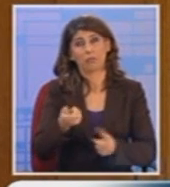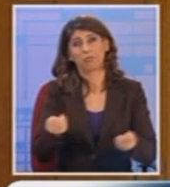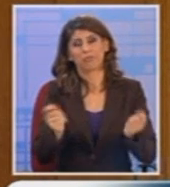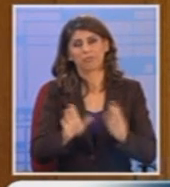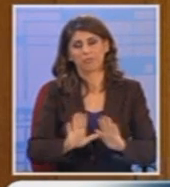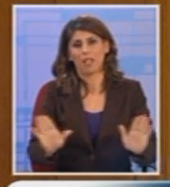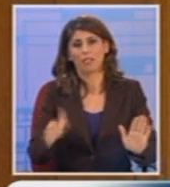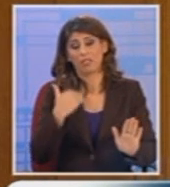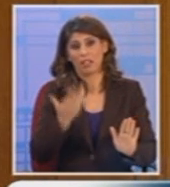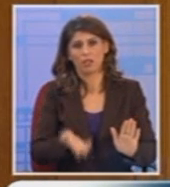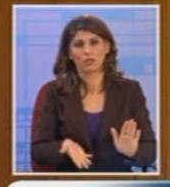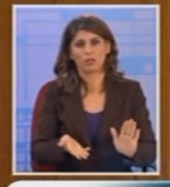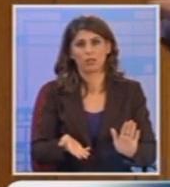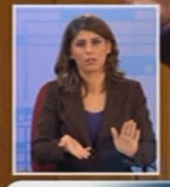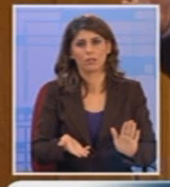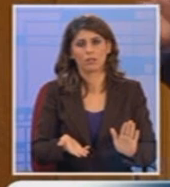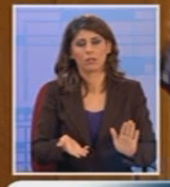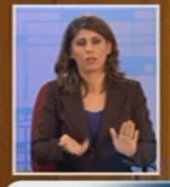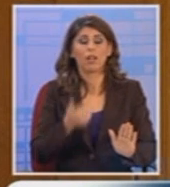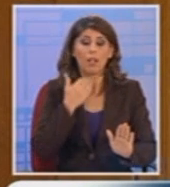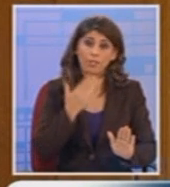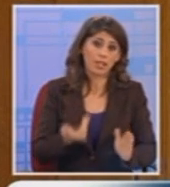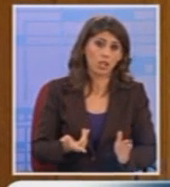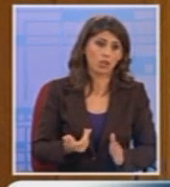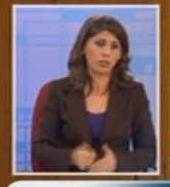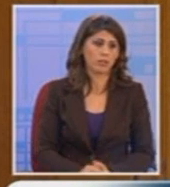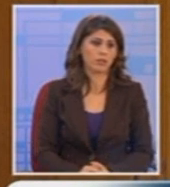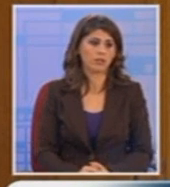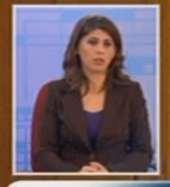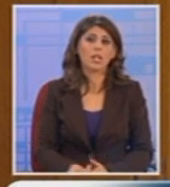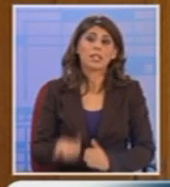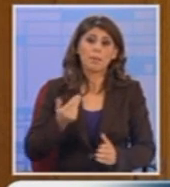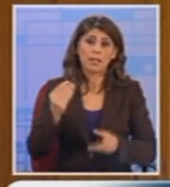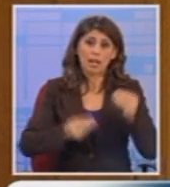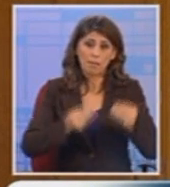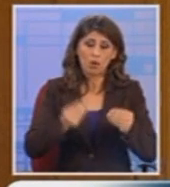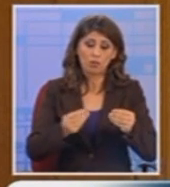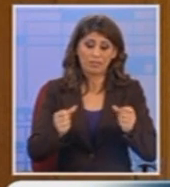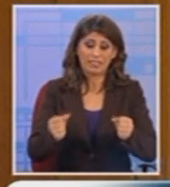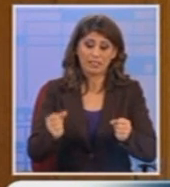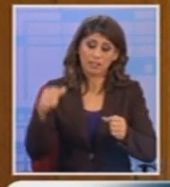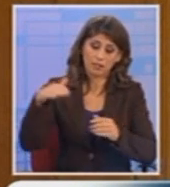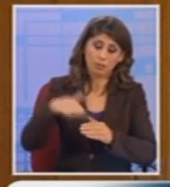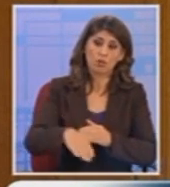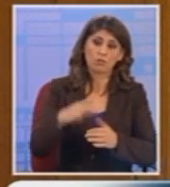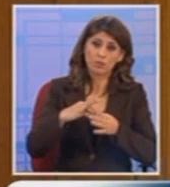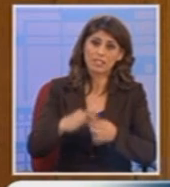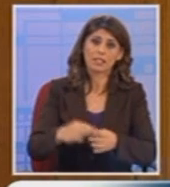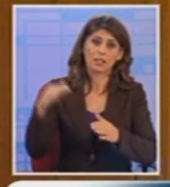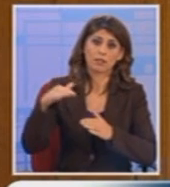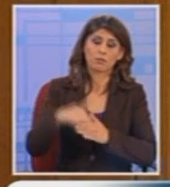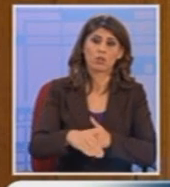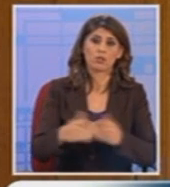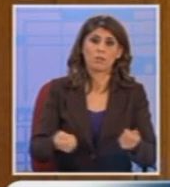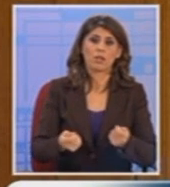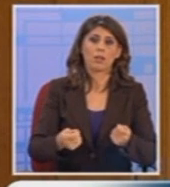απίθανο, εντελώς απίθανο. Και προτού να υπολογίσουμε καν την κρίση, την πτώση που είναι διαρκής, η πτώση παραγωγικότητας